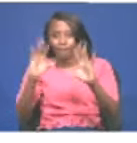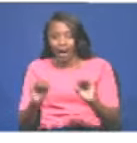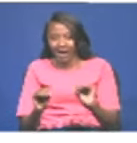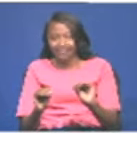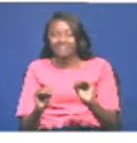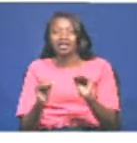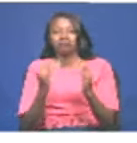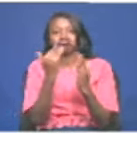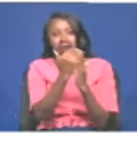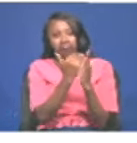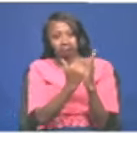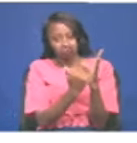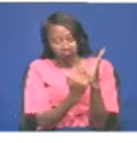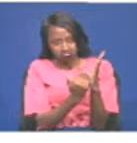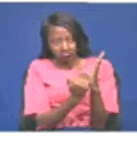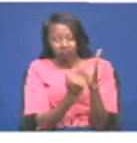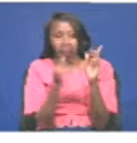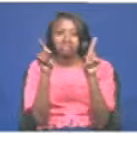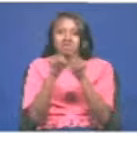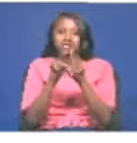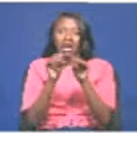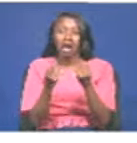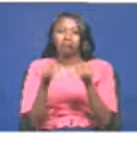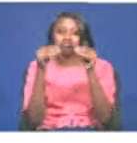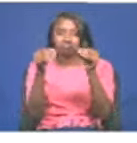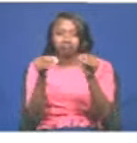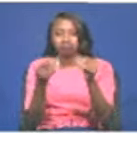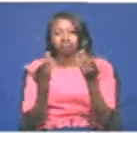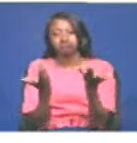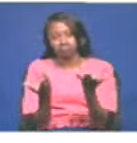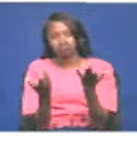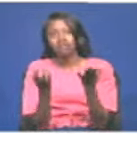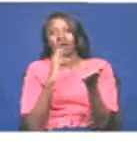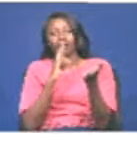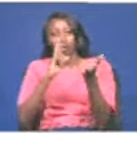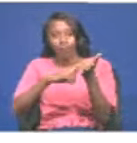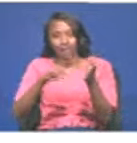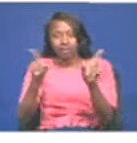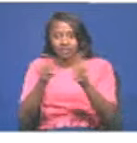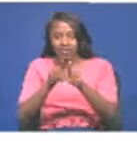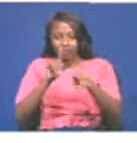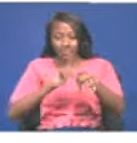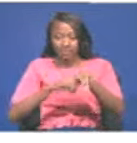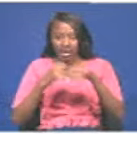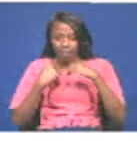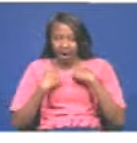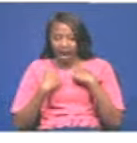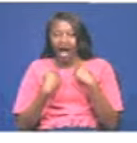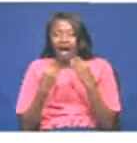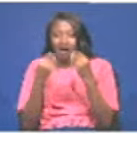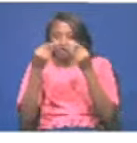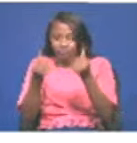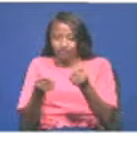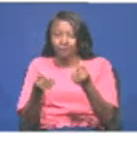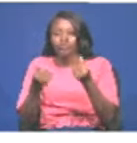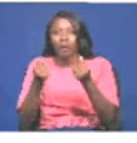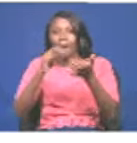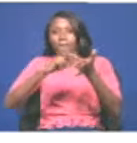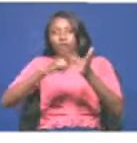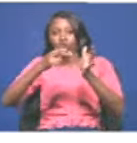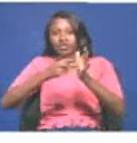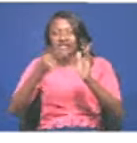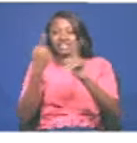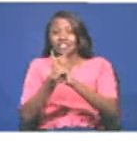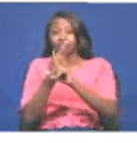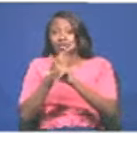na utekelezaji wa mapendekezo. Vile vile kushirikisha upangaji na kusimamia utekelezaji wa miradi na mipango